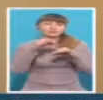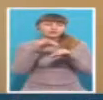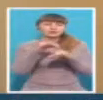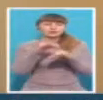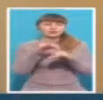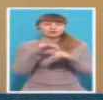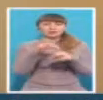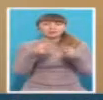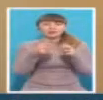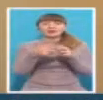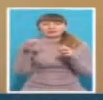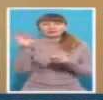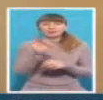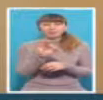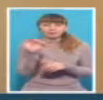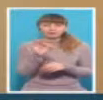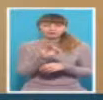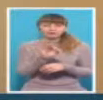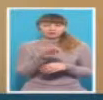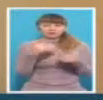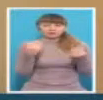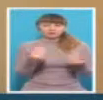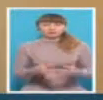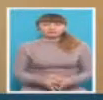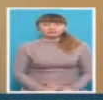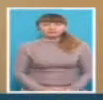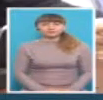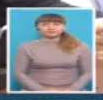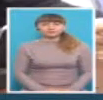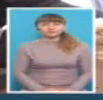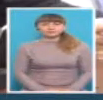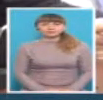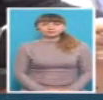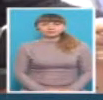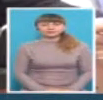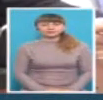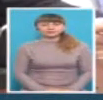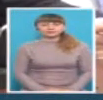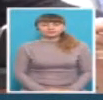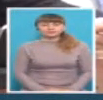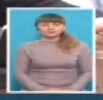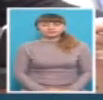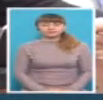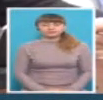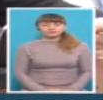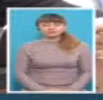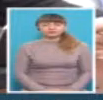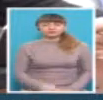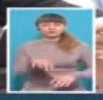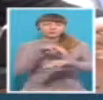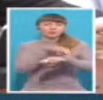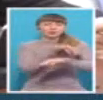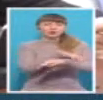кейін мәжілістегі жұмыс тобында осы мәселелер қайтадан қаралатын болады. инвестициялық субсидиялау қатысты өзгеріс